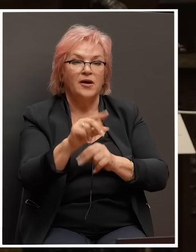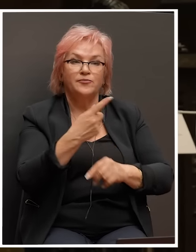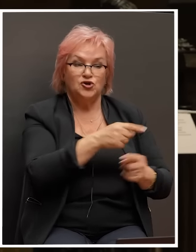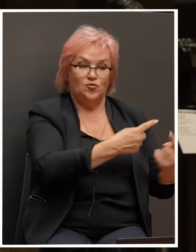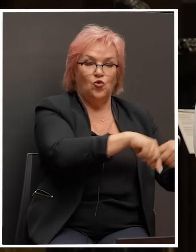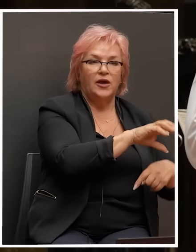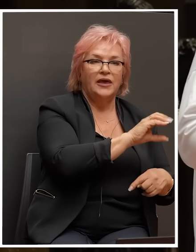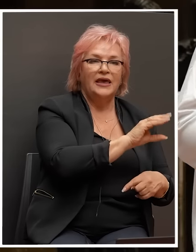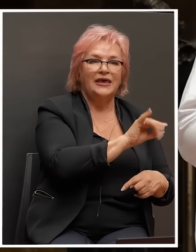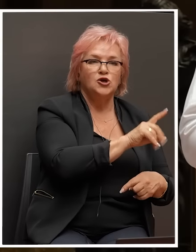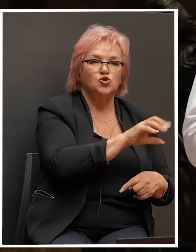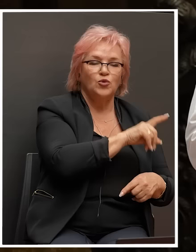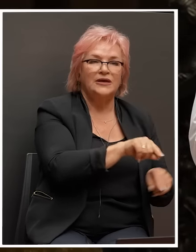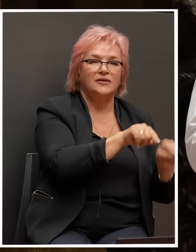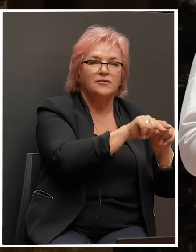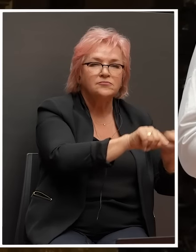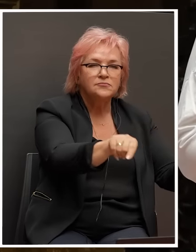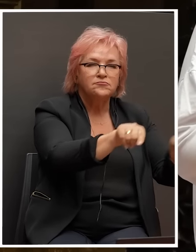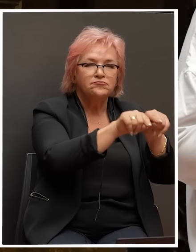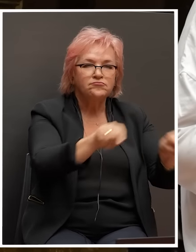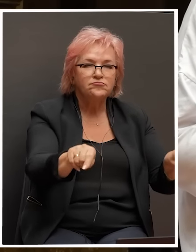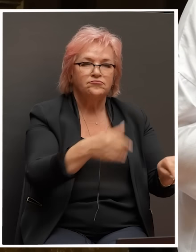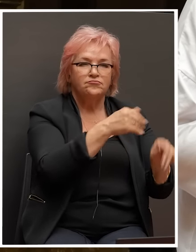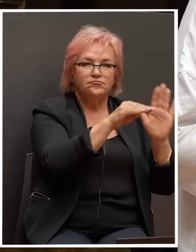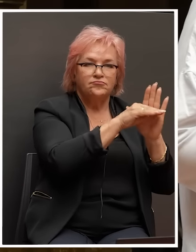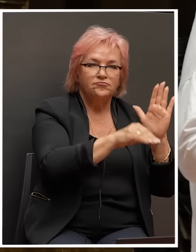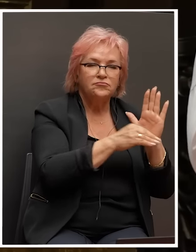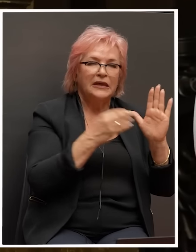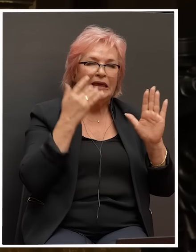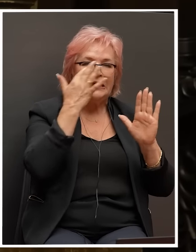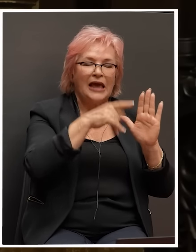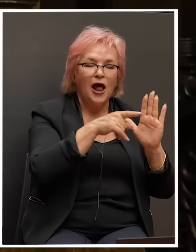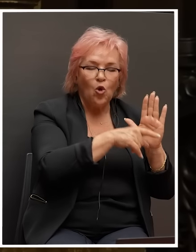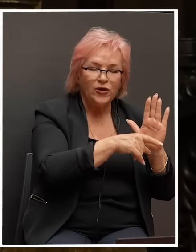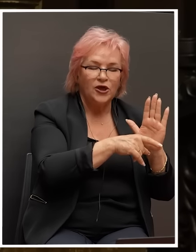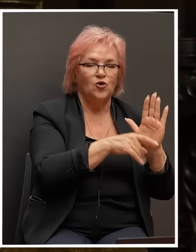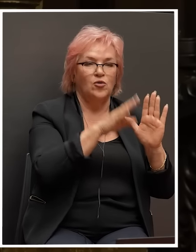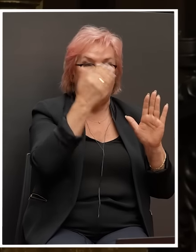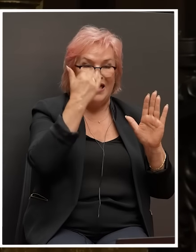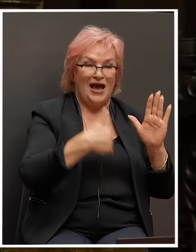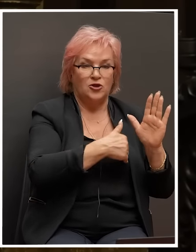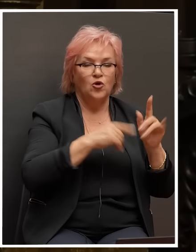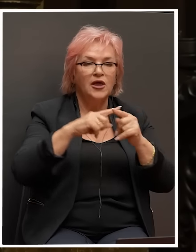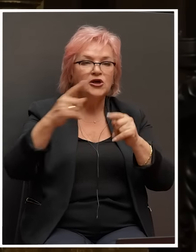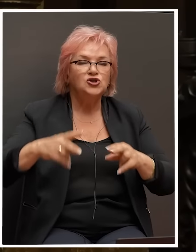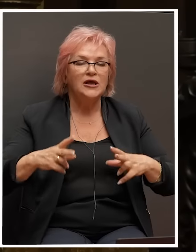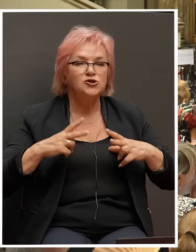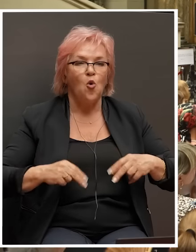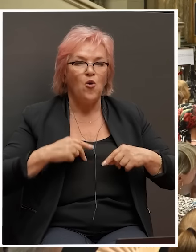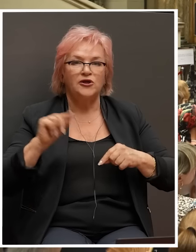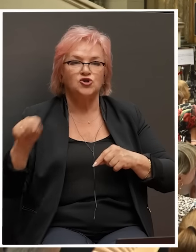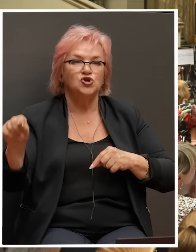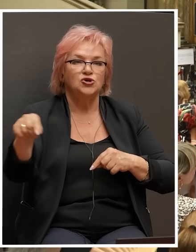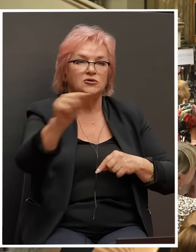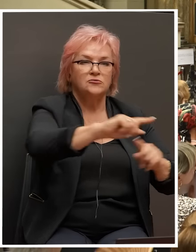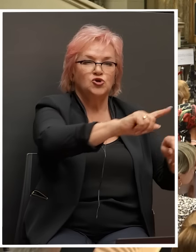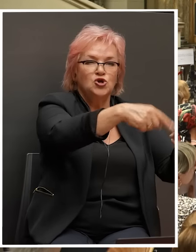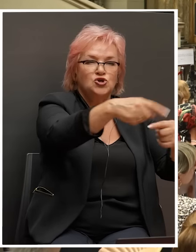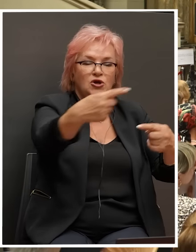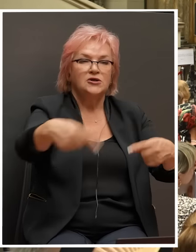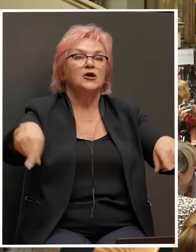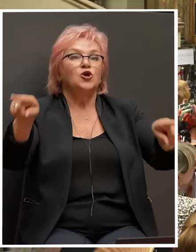иезуиты распространяют догматы католической церкви и католической идеологии через систему иезуитских коллежей, которые они строят по всей Европе, и которые в конечном